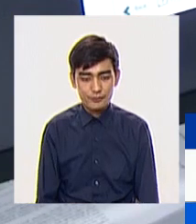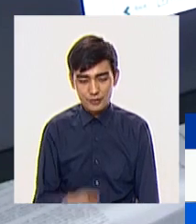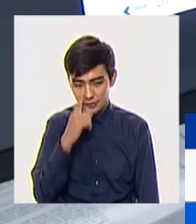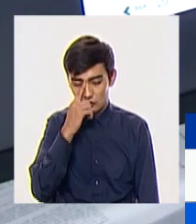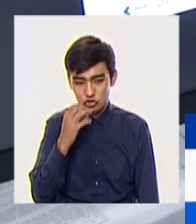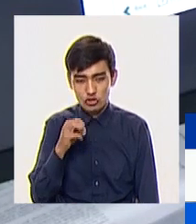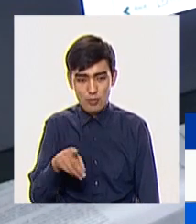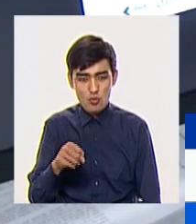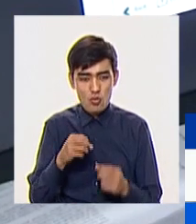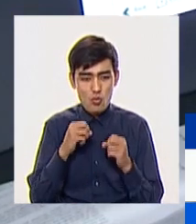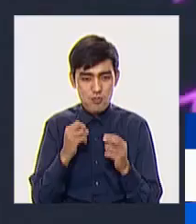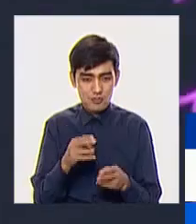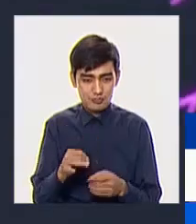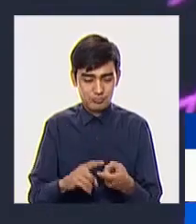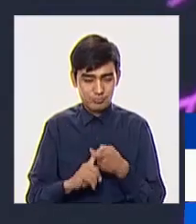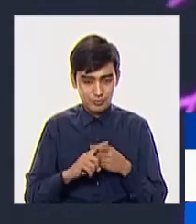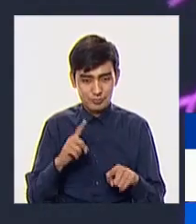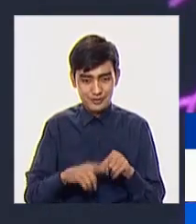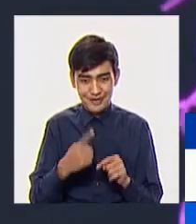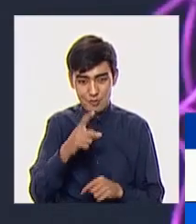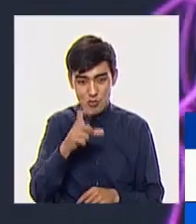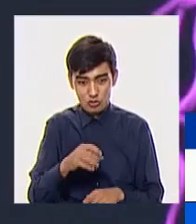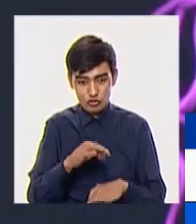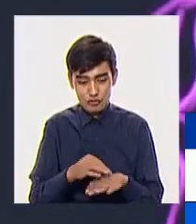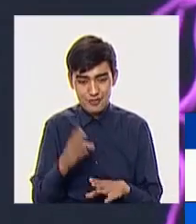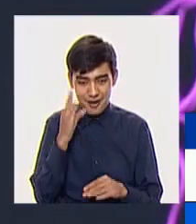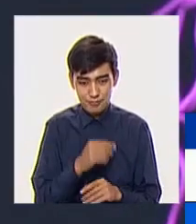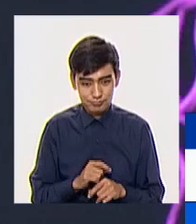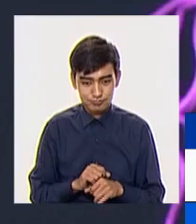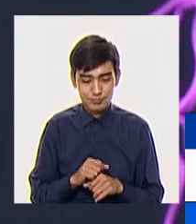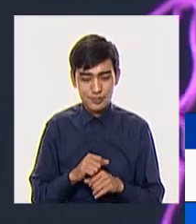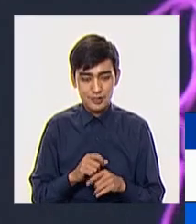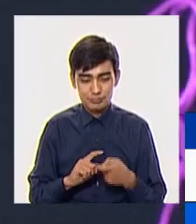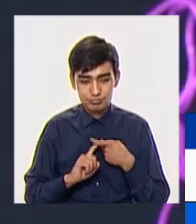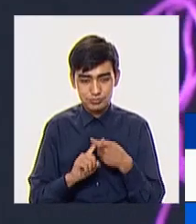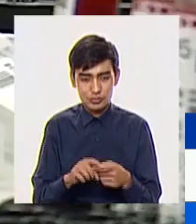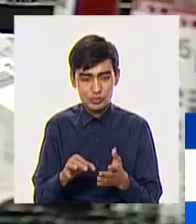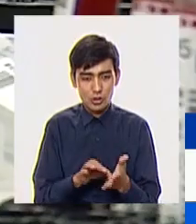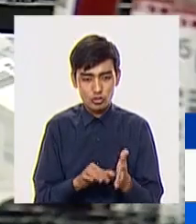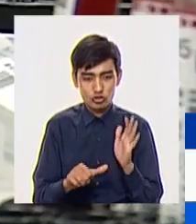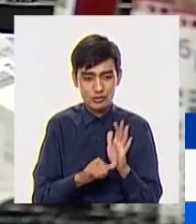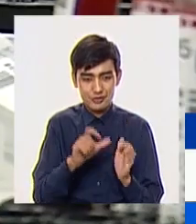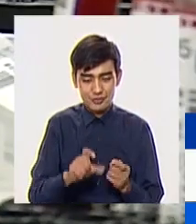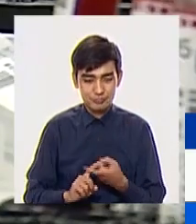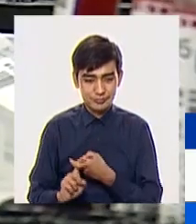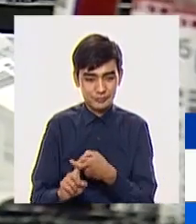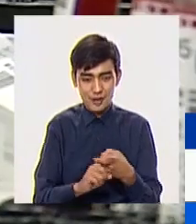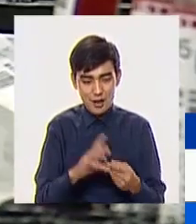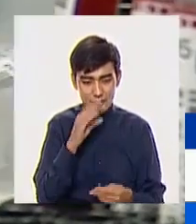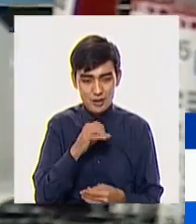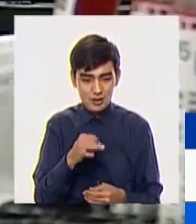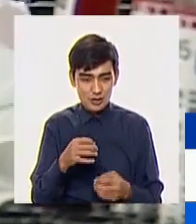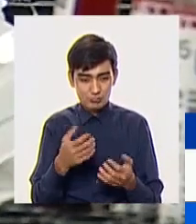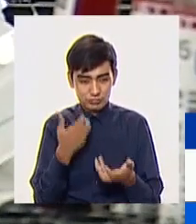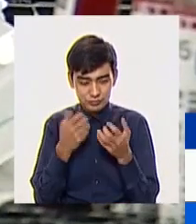Индийский штамм опасен своей заразностью, ведь один заболевший способен заразить вирусом сразу шестерых. Если сравнить его с